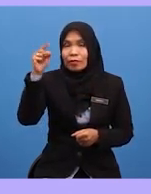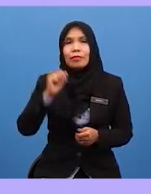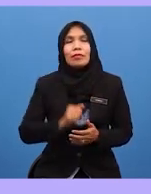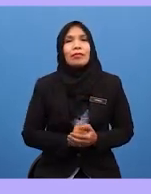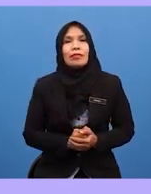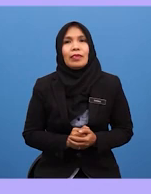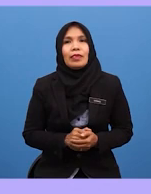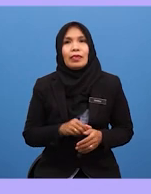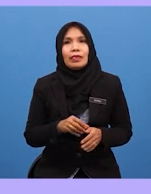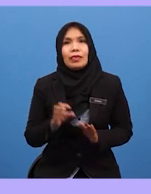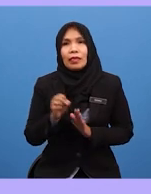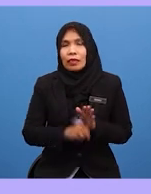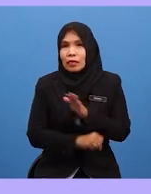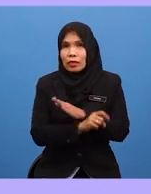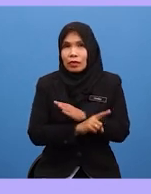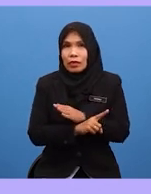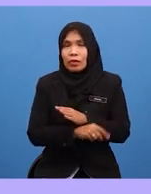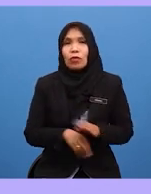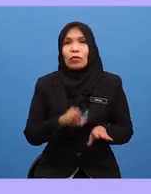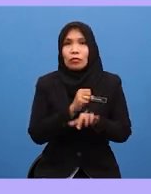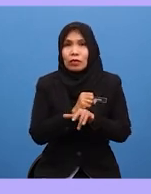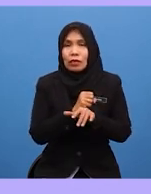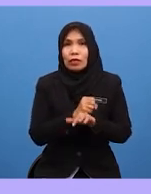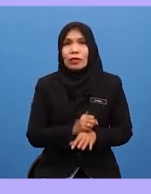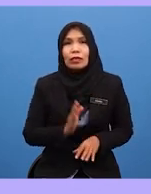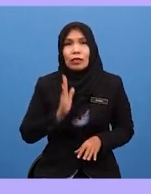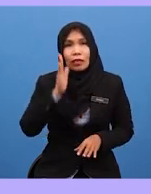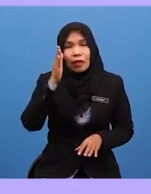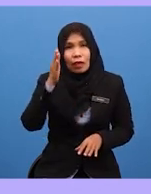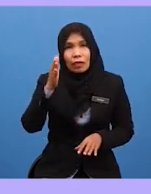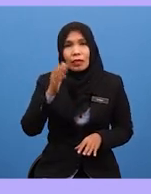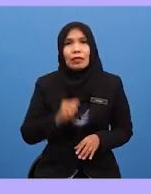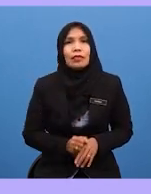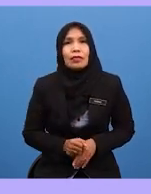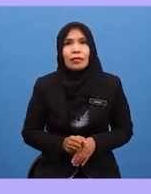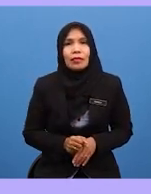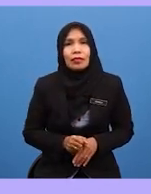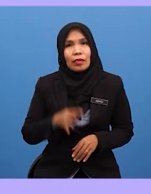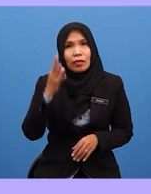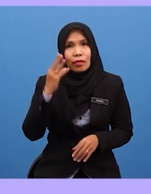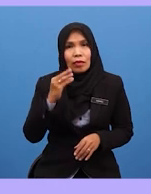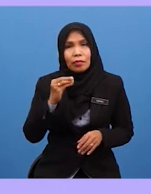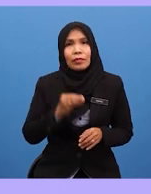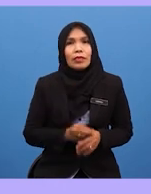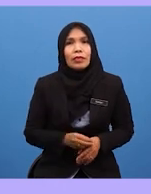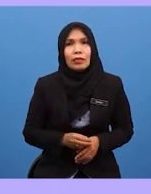akan mengalami beberapa peringkat ekdisis sebelum menjadi